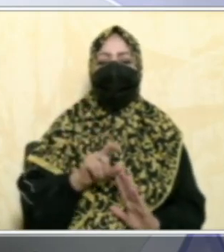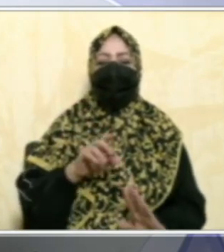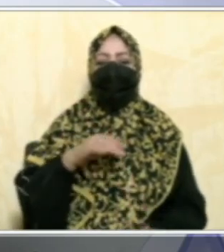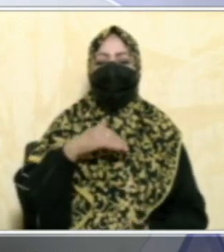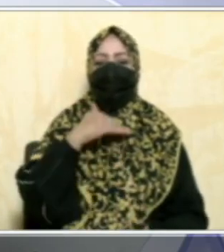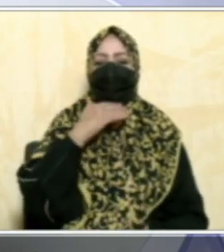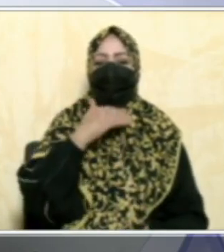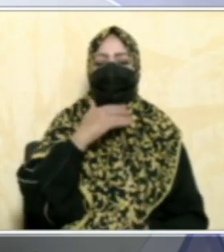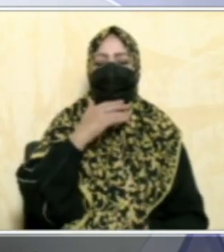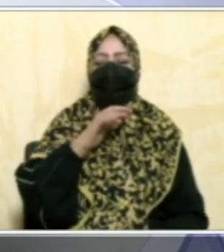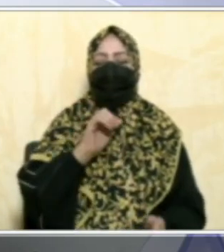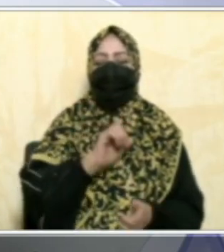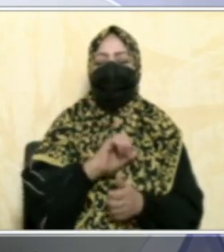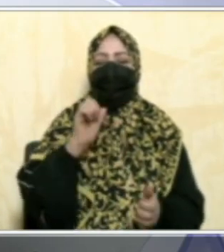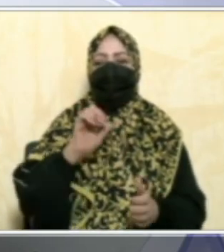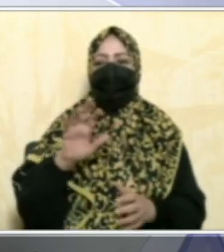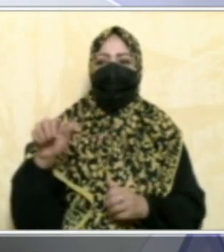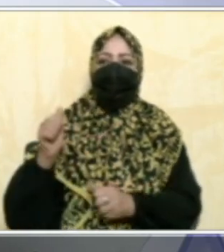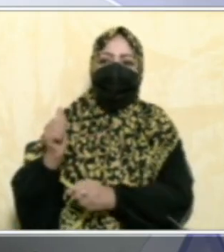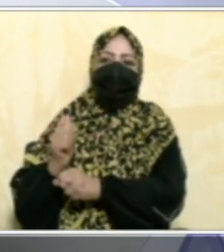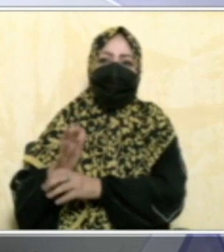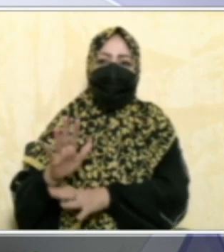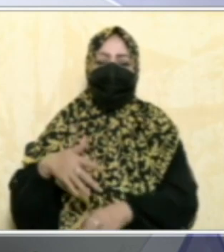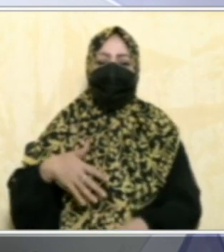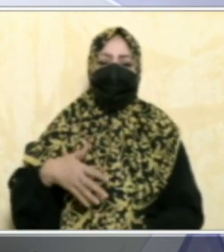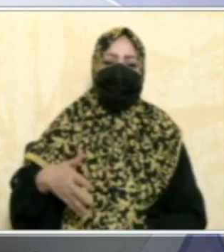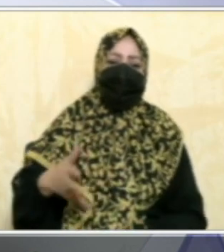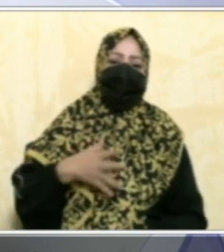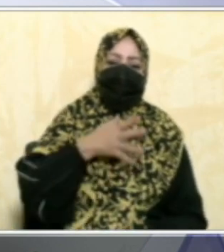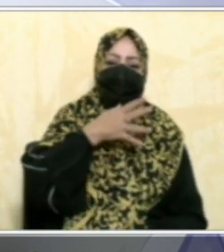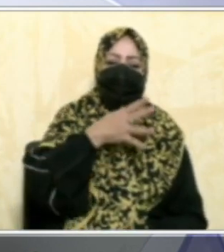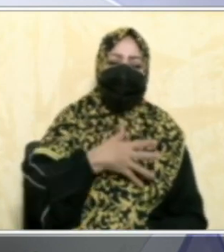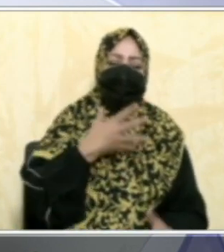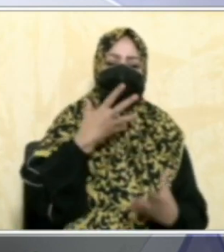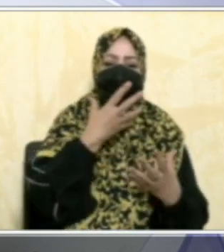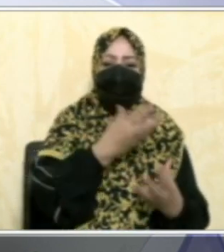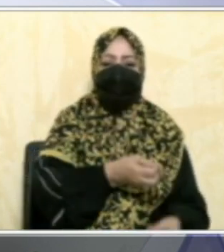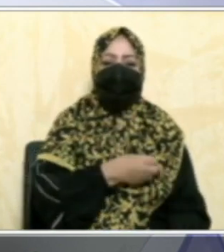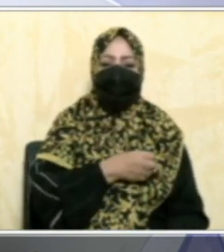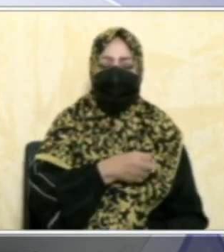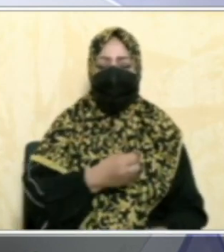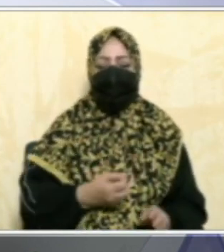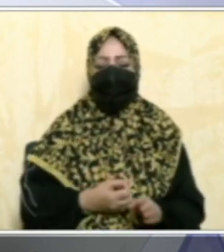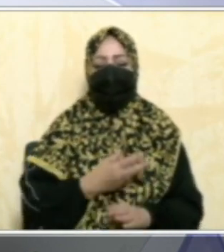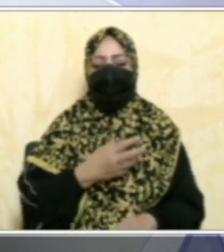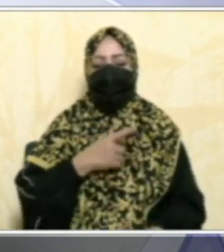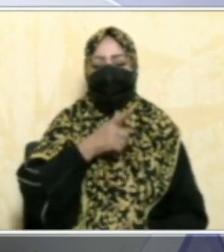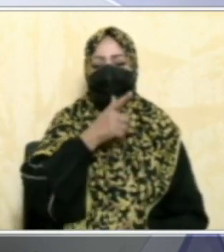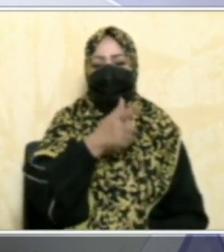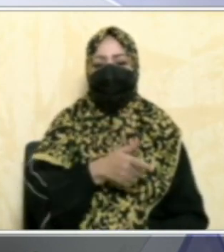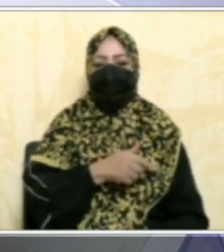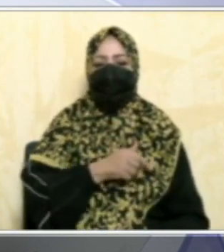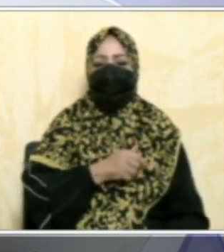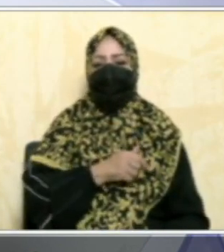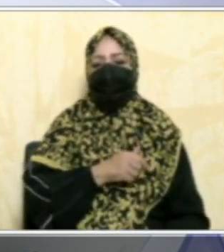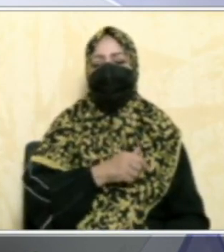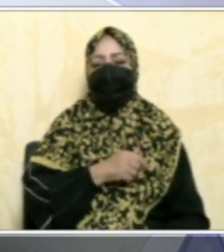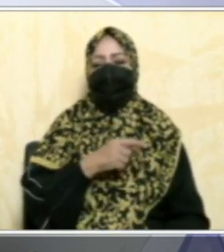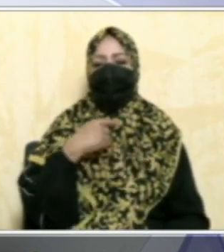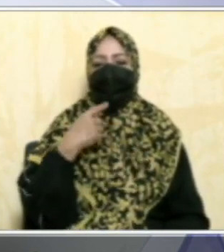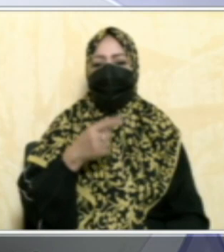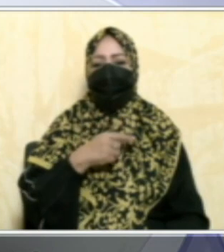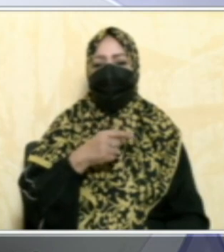فأخلى صراحه ثم ذهب إلى النبي صلى الله عليه وسلم عند الفجر فقال ما فعل صاحبك البارحة، قال يا رسول الله قال كذا وكذا،